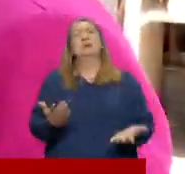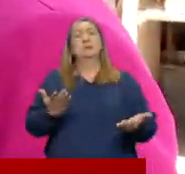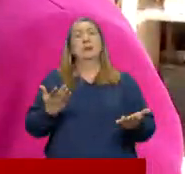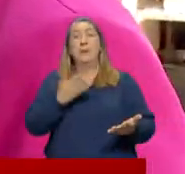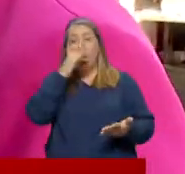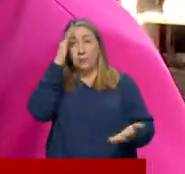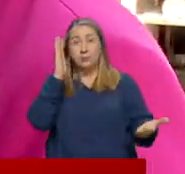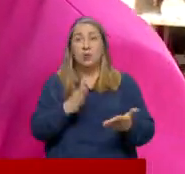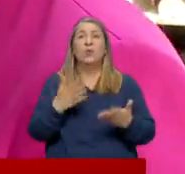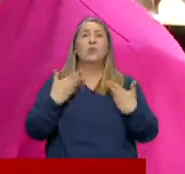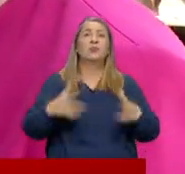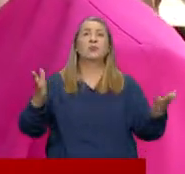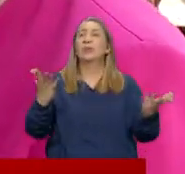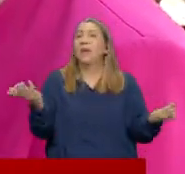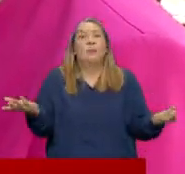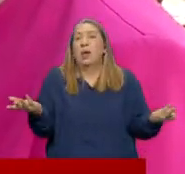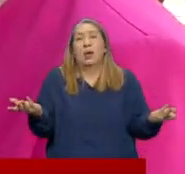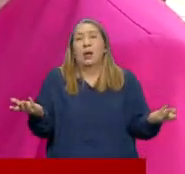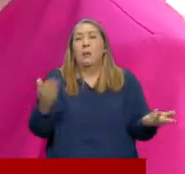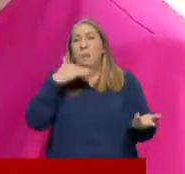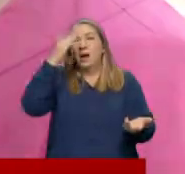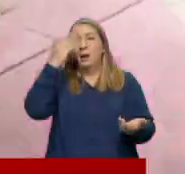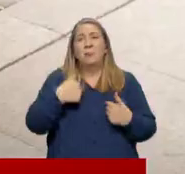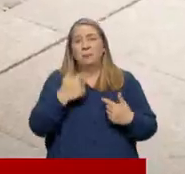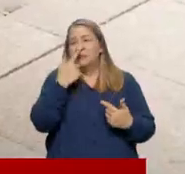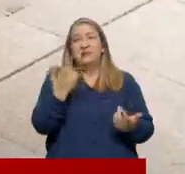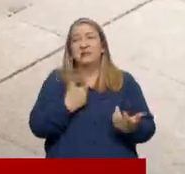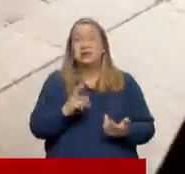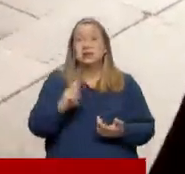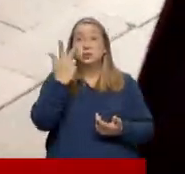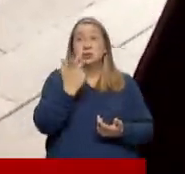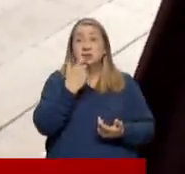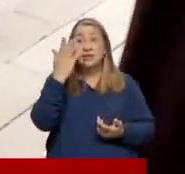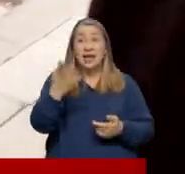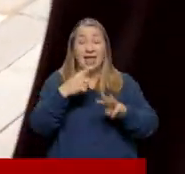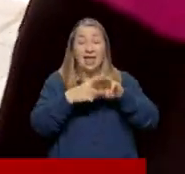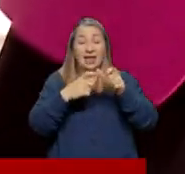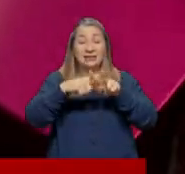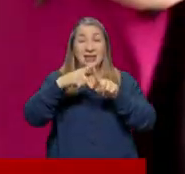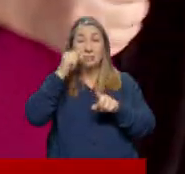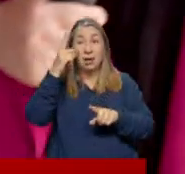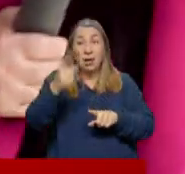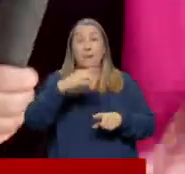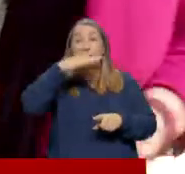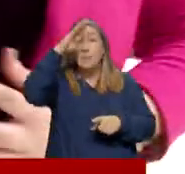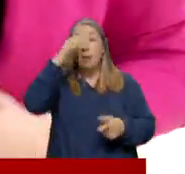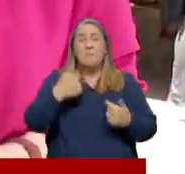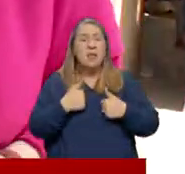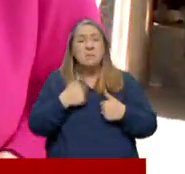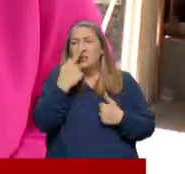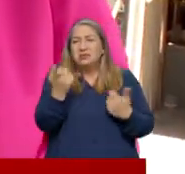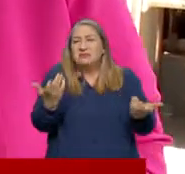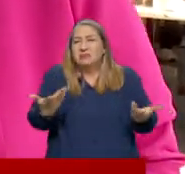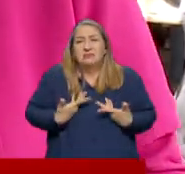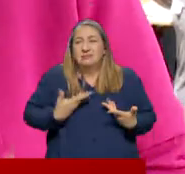Bayramda geliyor Neyime Bayram 73 yaşındaki Esat güvende bayram-benim-neyime